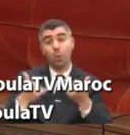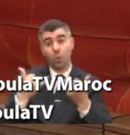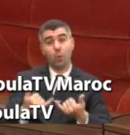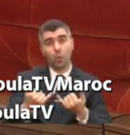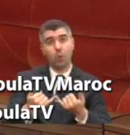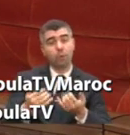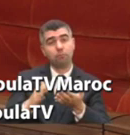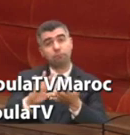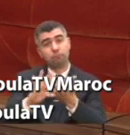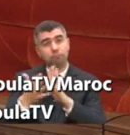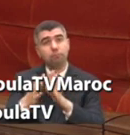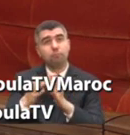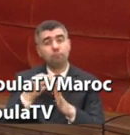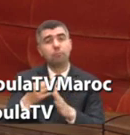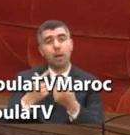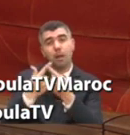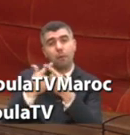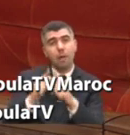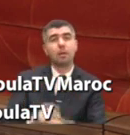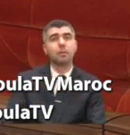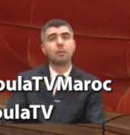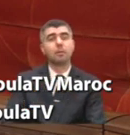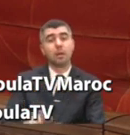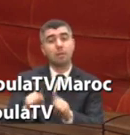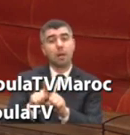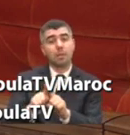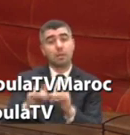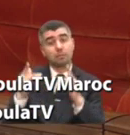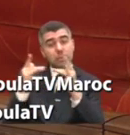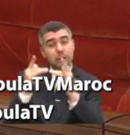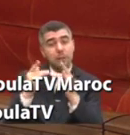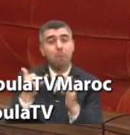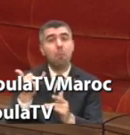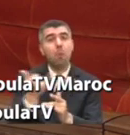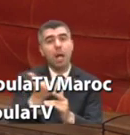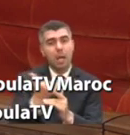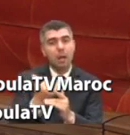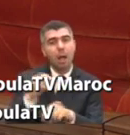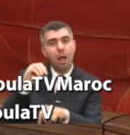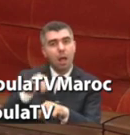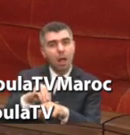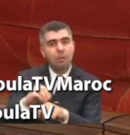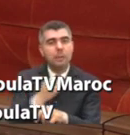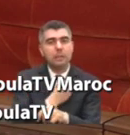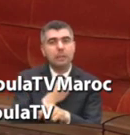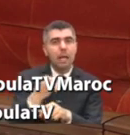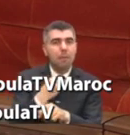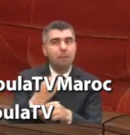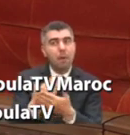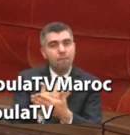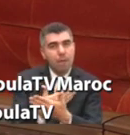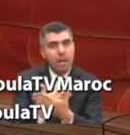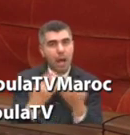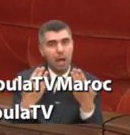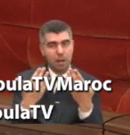مبنيه على استخدام احسن وانجع للطاقه السريريه وتشجيع طرق اخرى ديال الاستشفاء كالمستشفى النهاري. اليوم